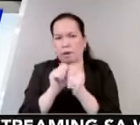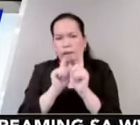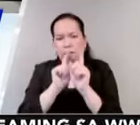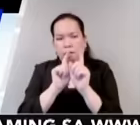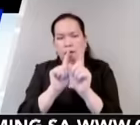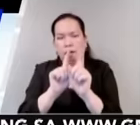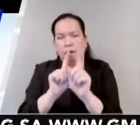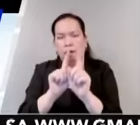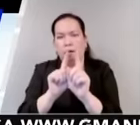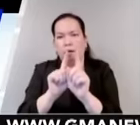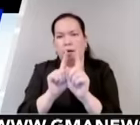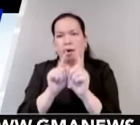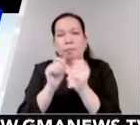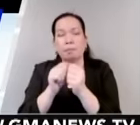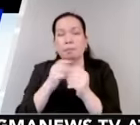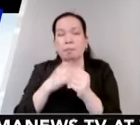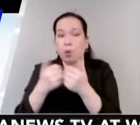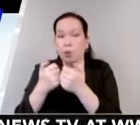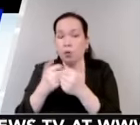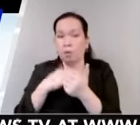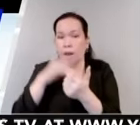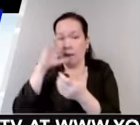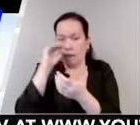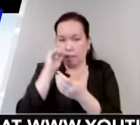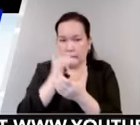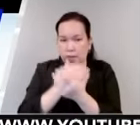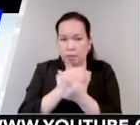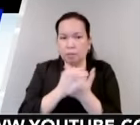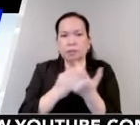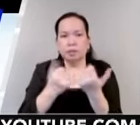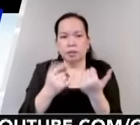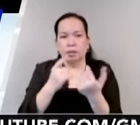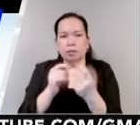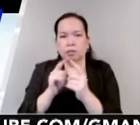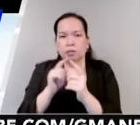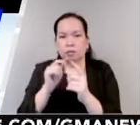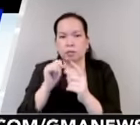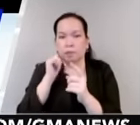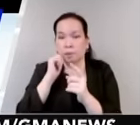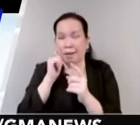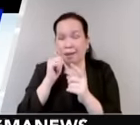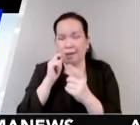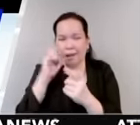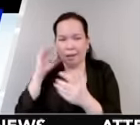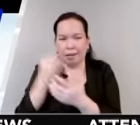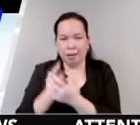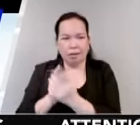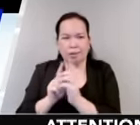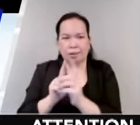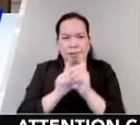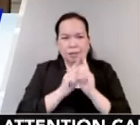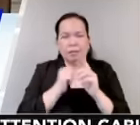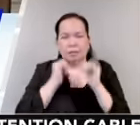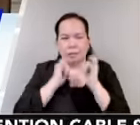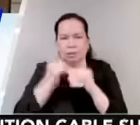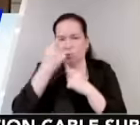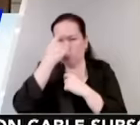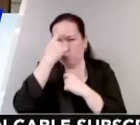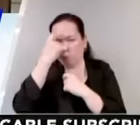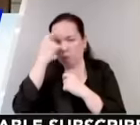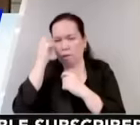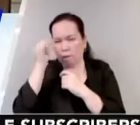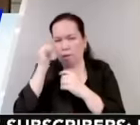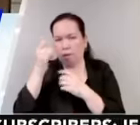nung anak ko. Sa ngayon, itinago raw muna nila ang kanyang anak na patuloy pa rin umanong nagpapagaling.